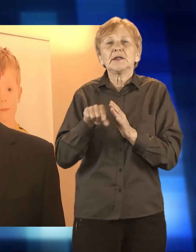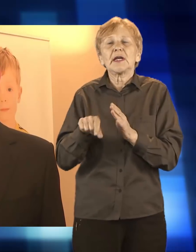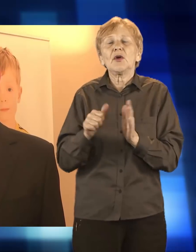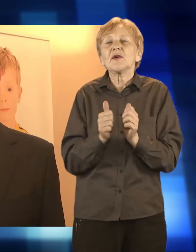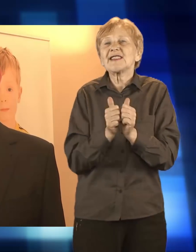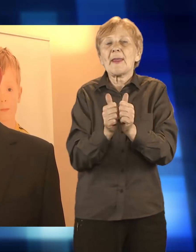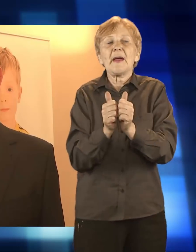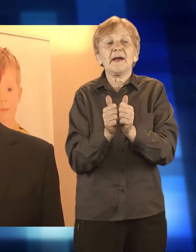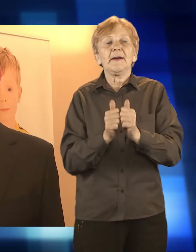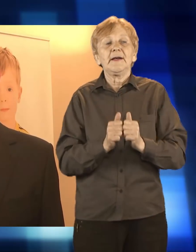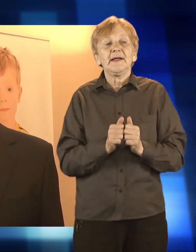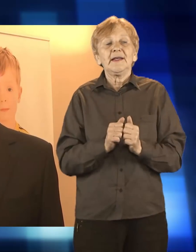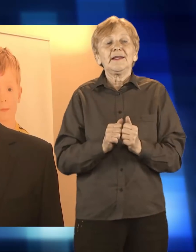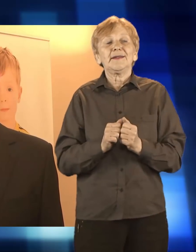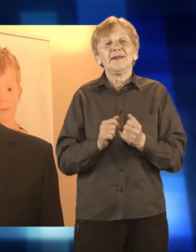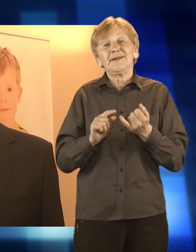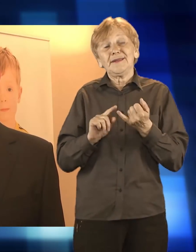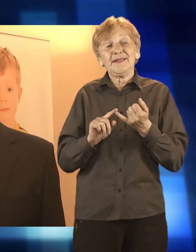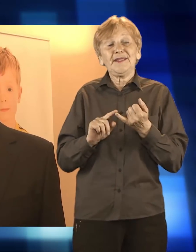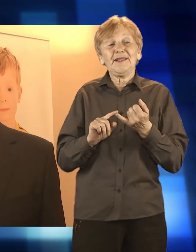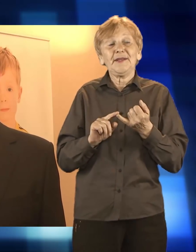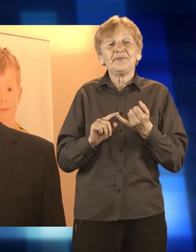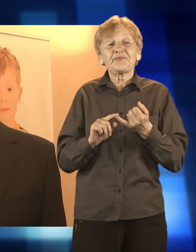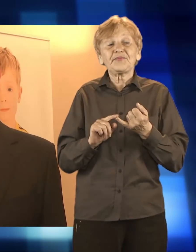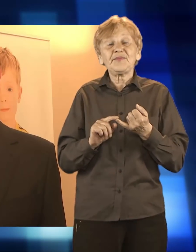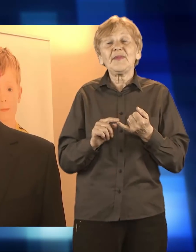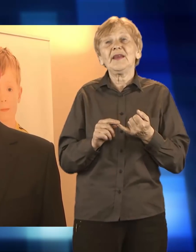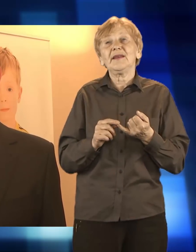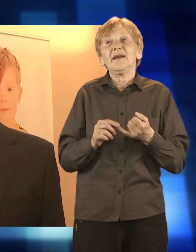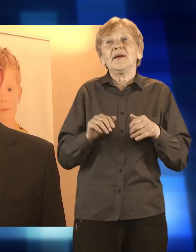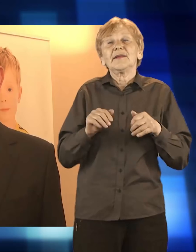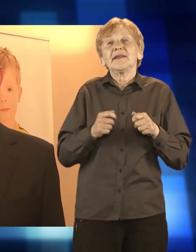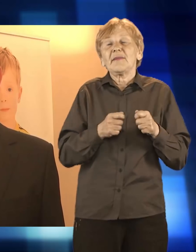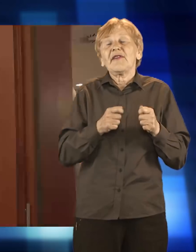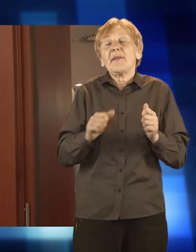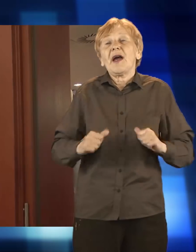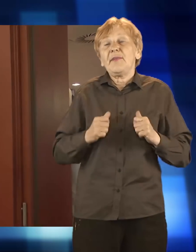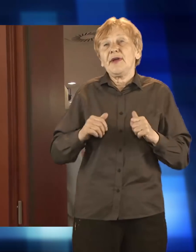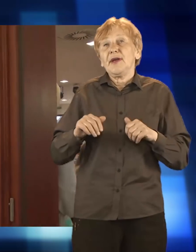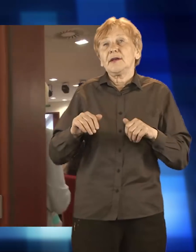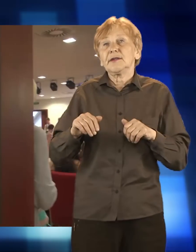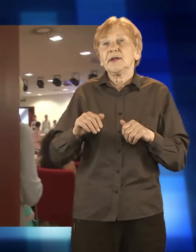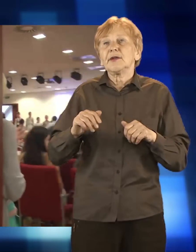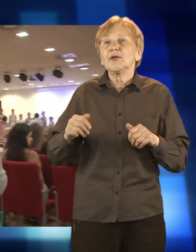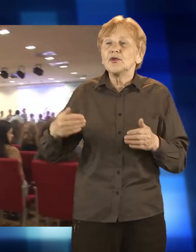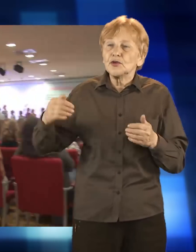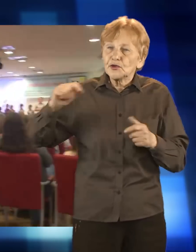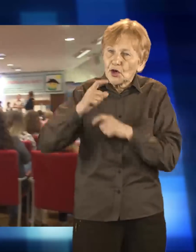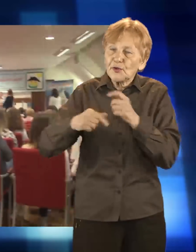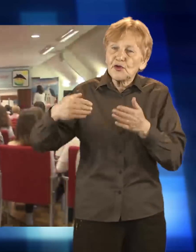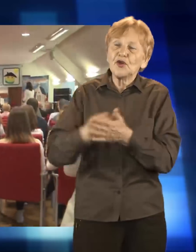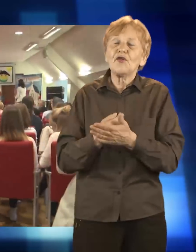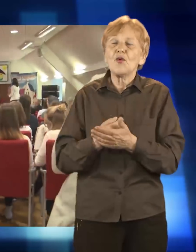dniach zgłosić do powiatowego centrum i stać się kandydatem na rodzinę zastępczą. Uczestnicy wydarzenia